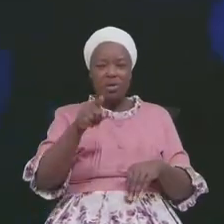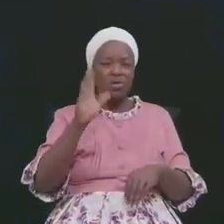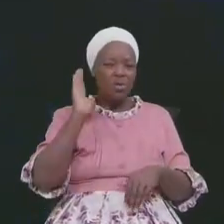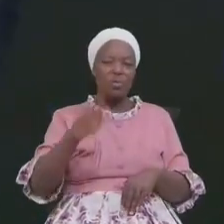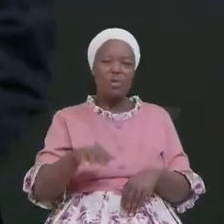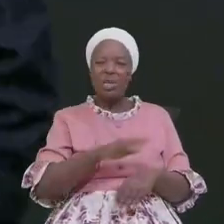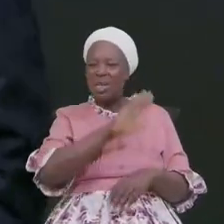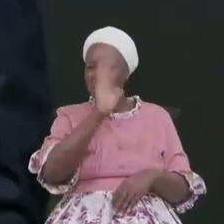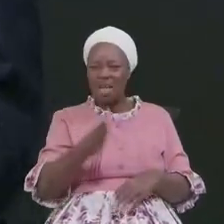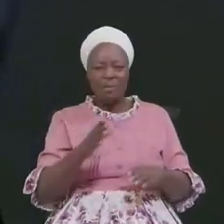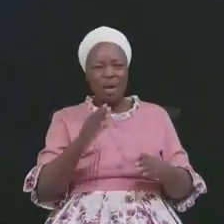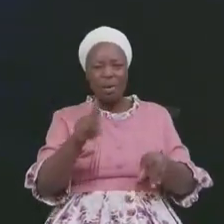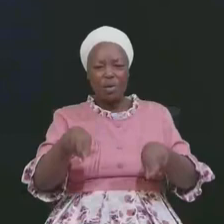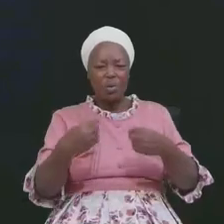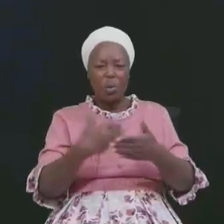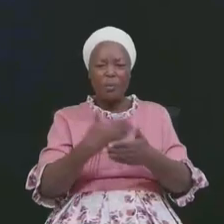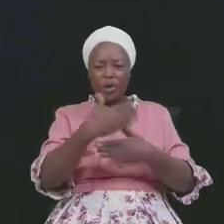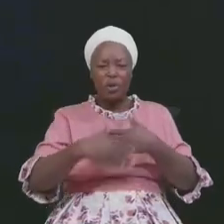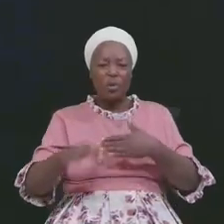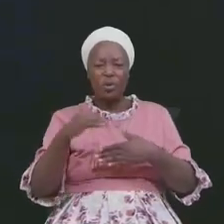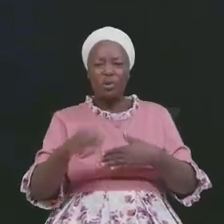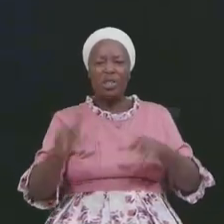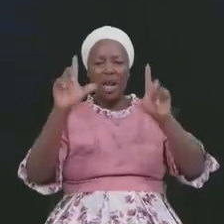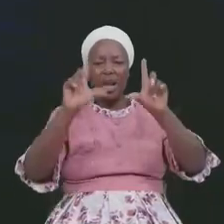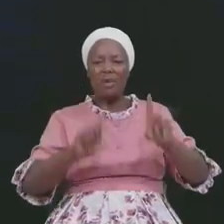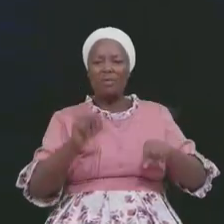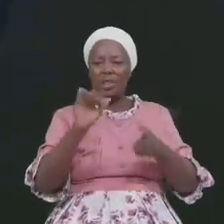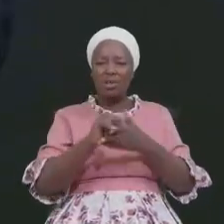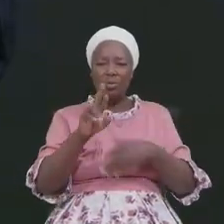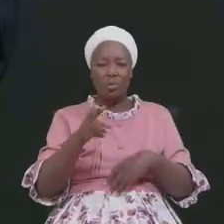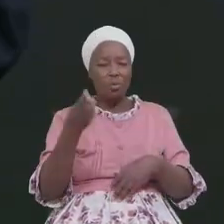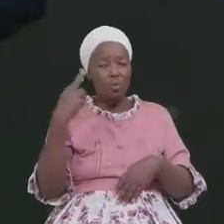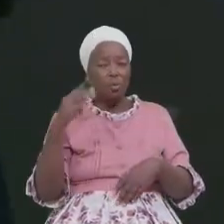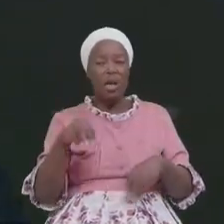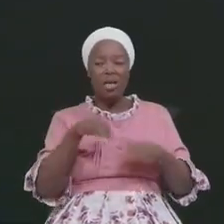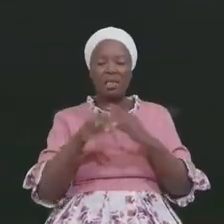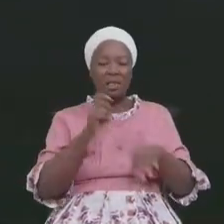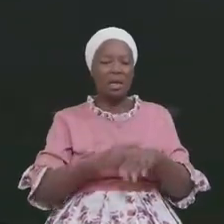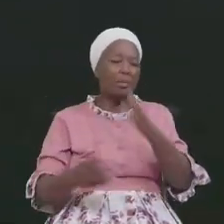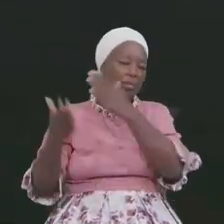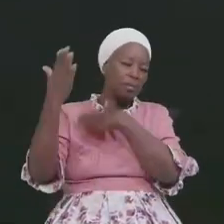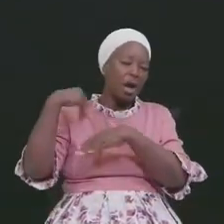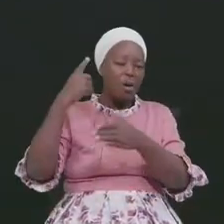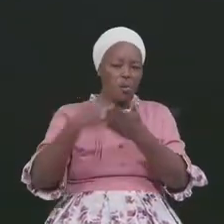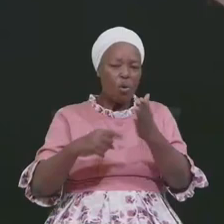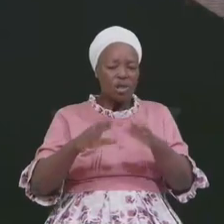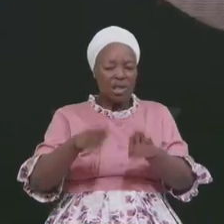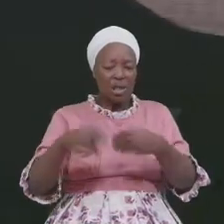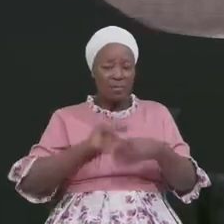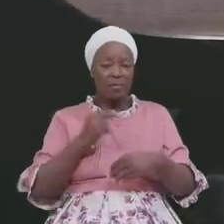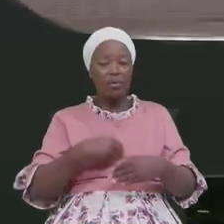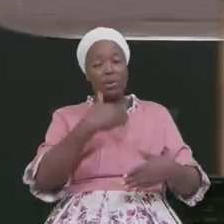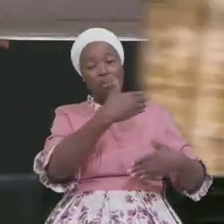tu n'iras jamais au-delà du niveau où tu étais par le passé. Ce qui nous donne le progrès, ce